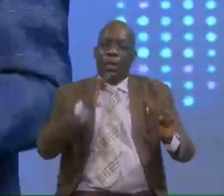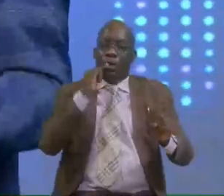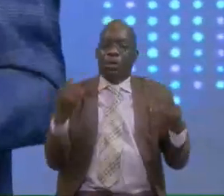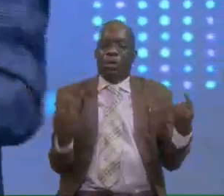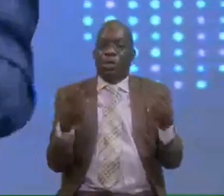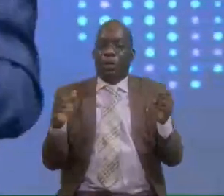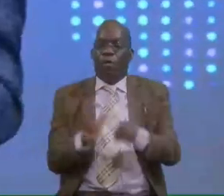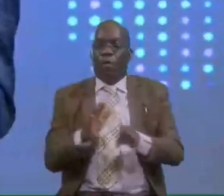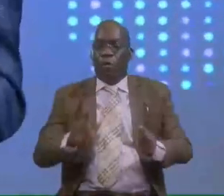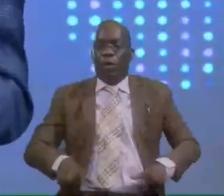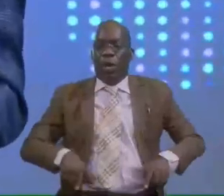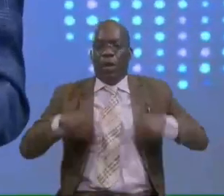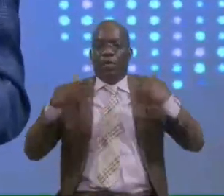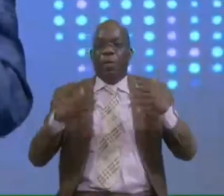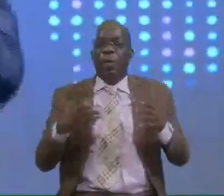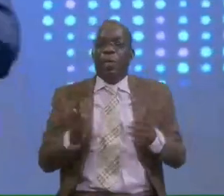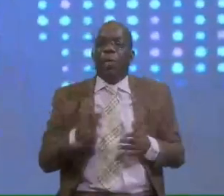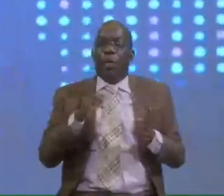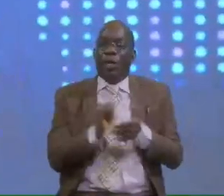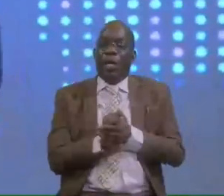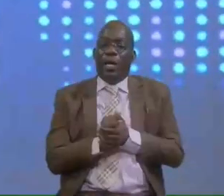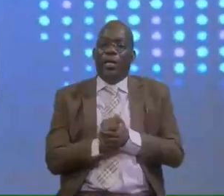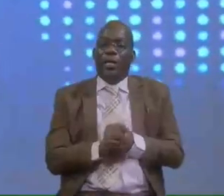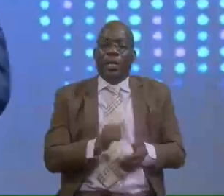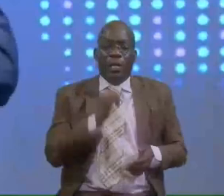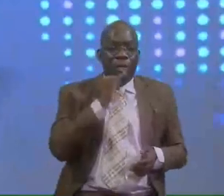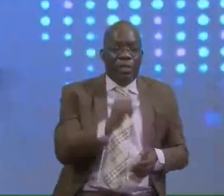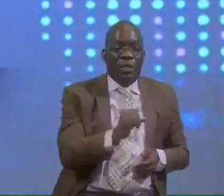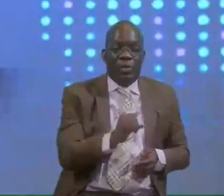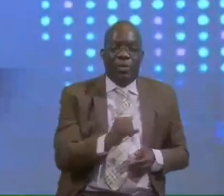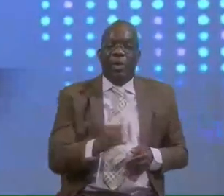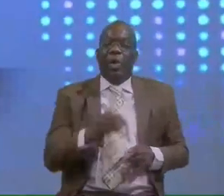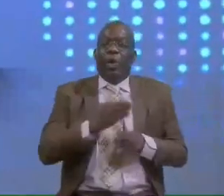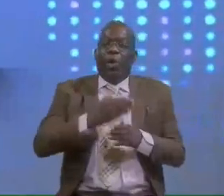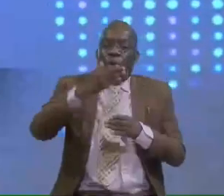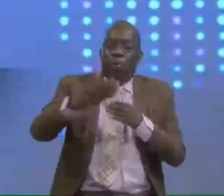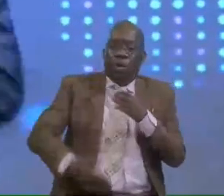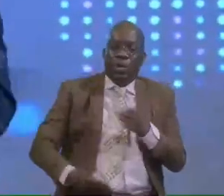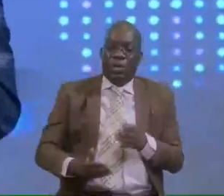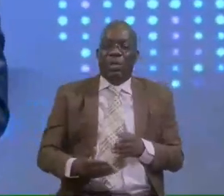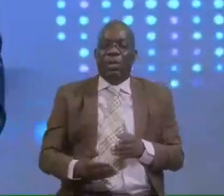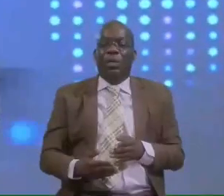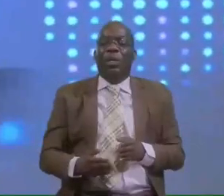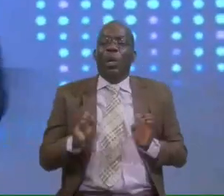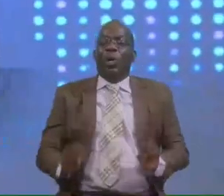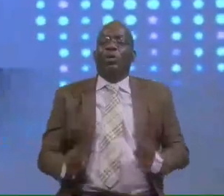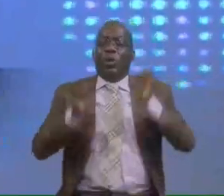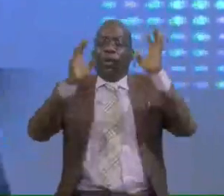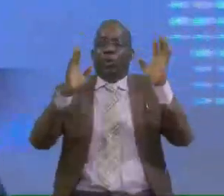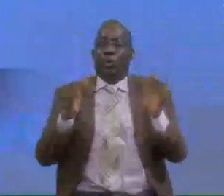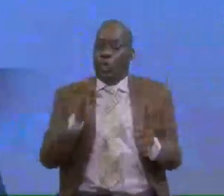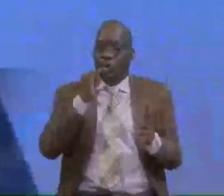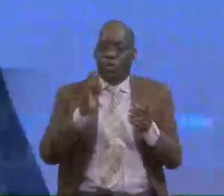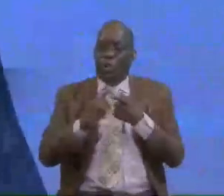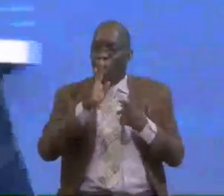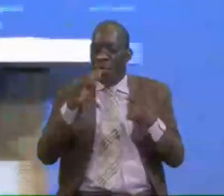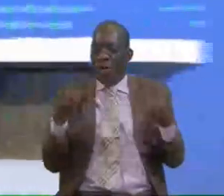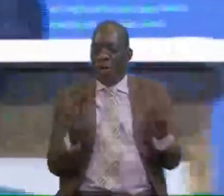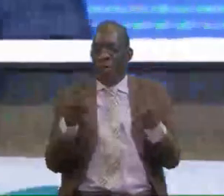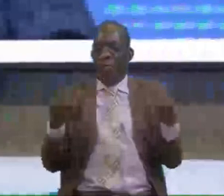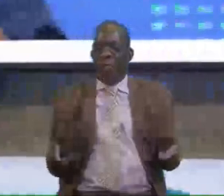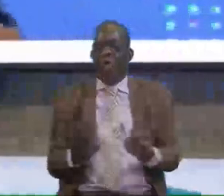pécheresse. Celui qui se livre au péché, c'est comme sa dévotion totale est pour